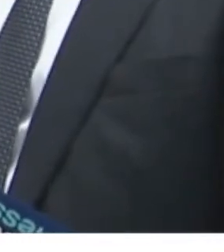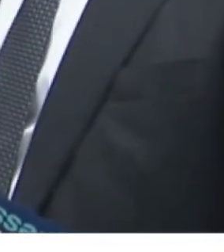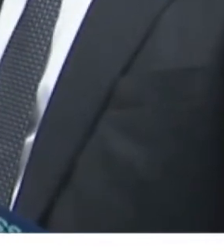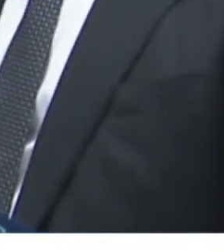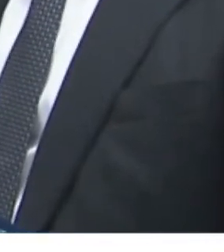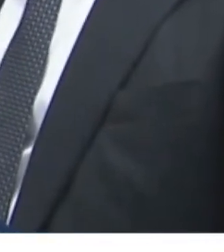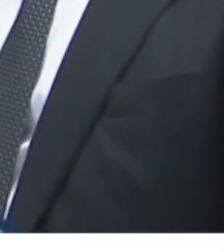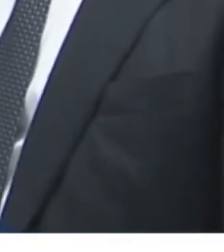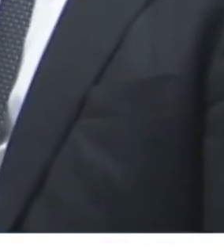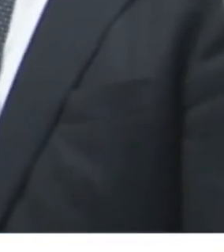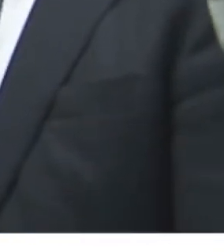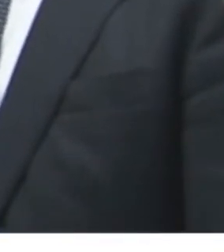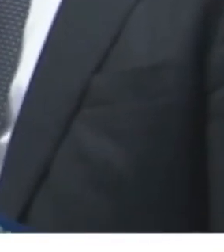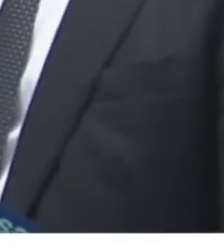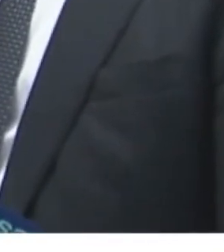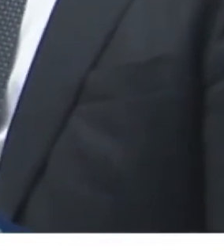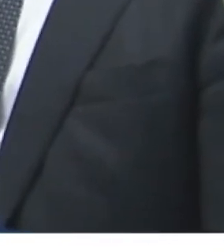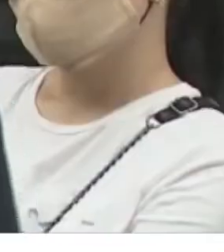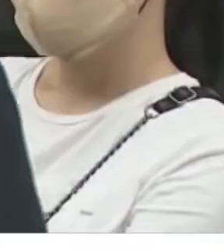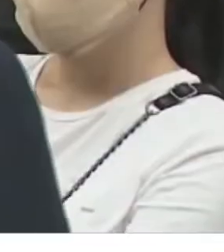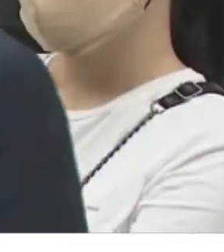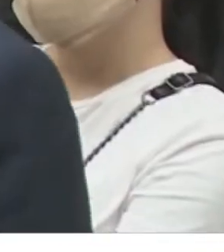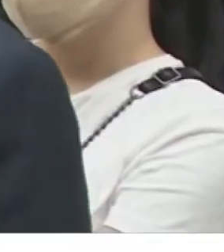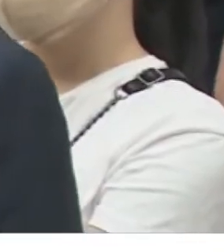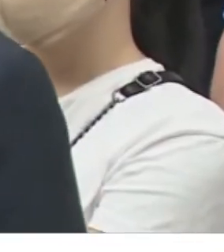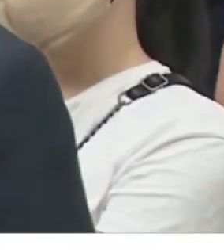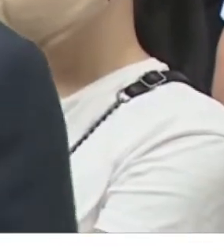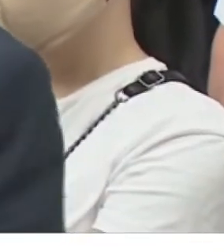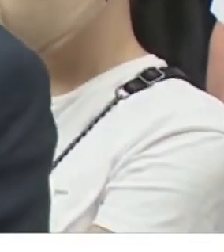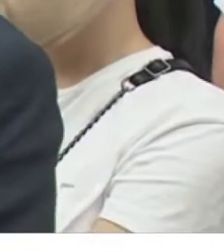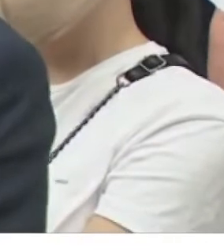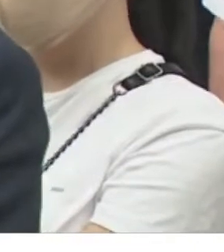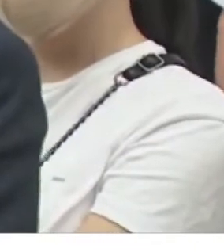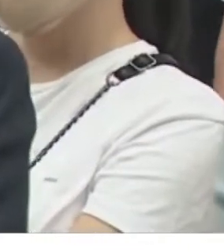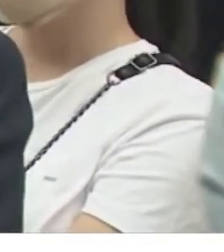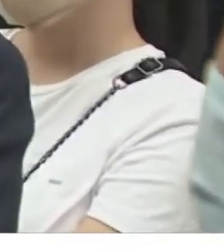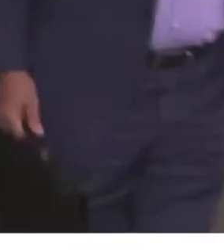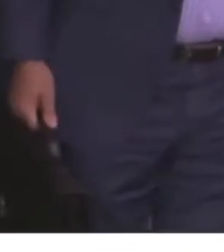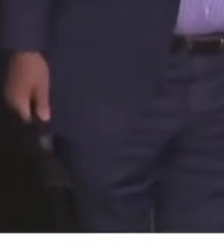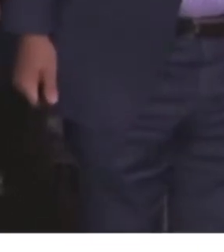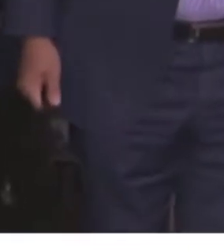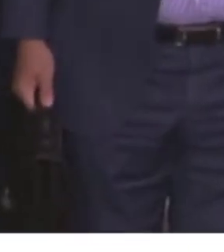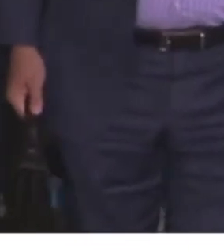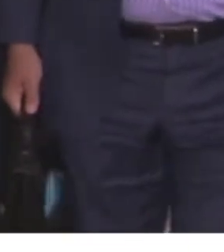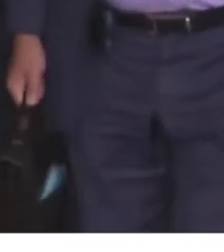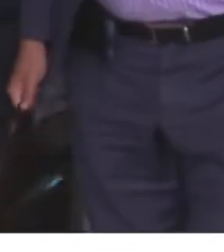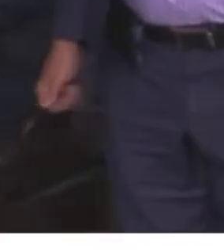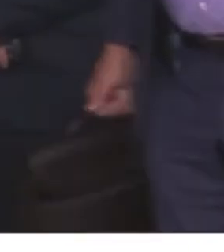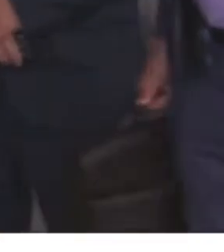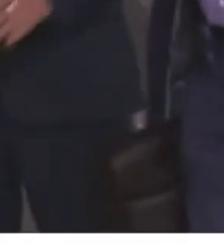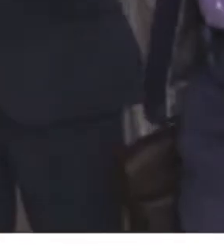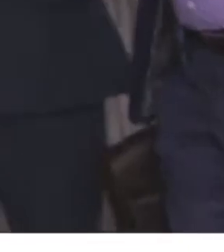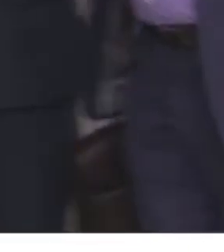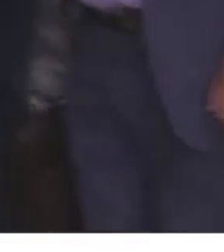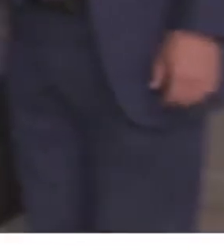алдымен қауіпсіздік мәселелерін қамтамасыз етуге баса мән берді. Алыс жолға сапарлайтын елдің жолшыбай ерулеп, автобус ішінде сақтық шараларының